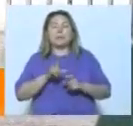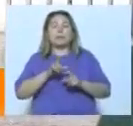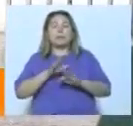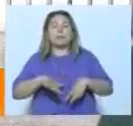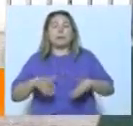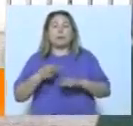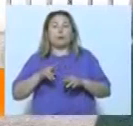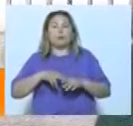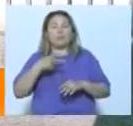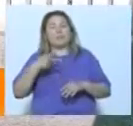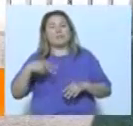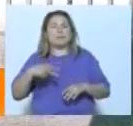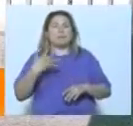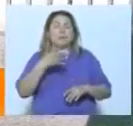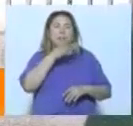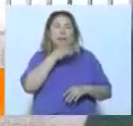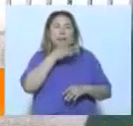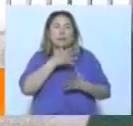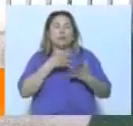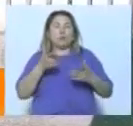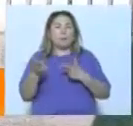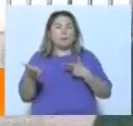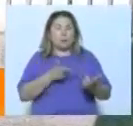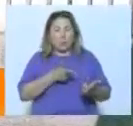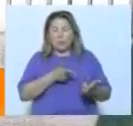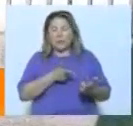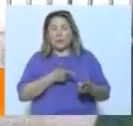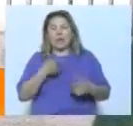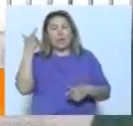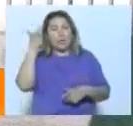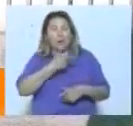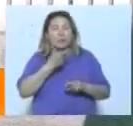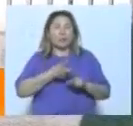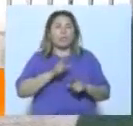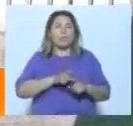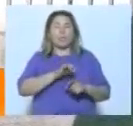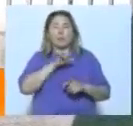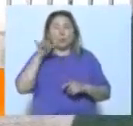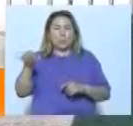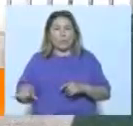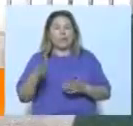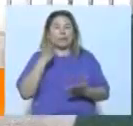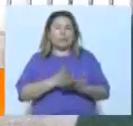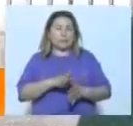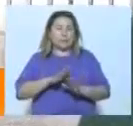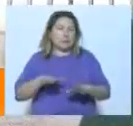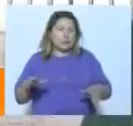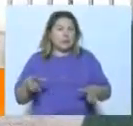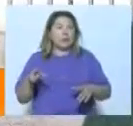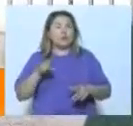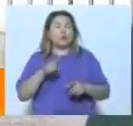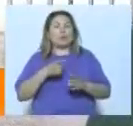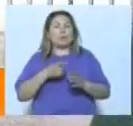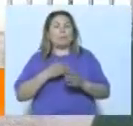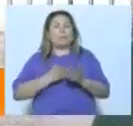были лет 20-25 тому назад. Они наиболее подготовлены, грамотны, и у них степень патриотизма очень